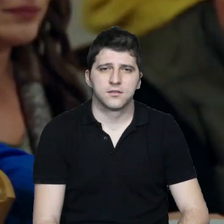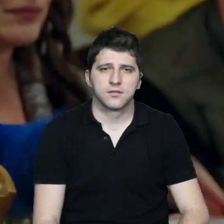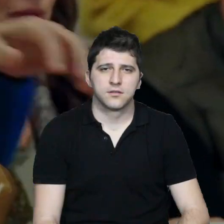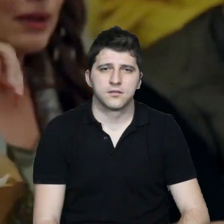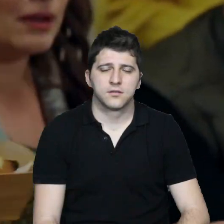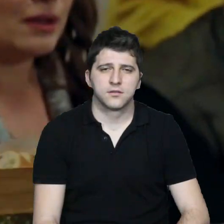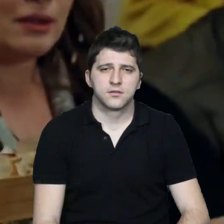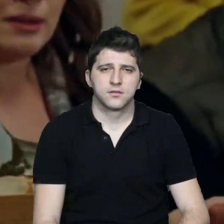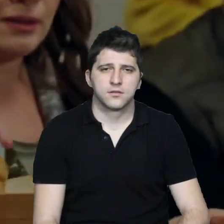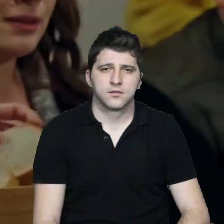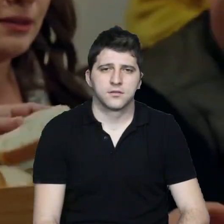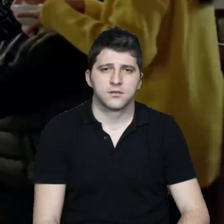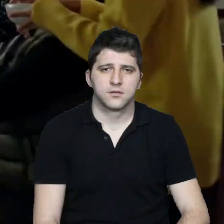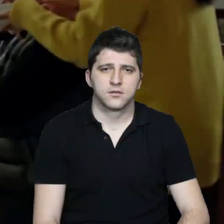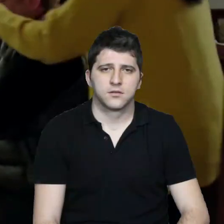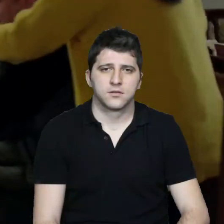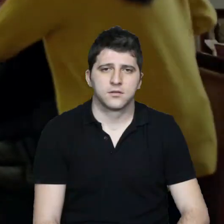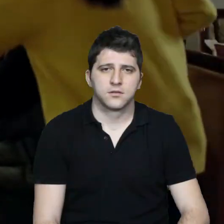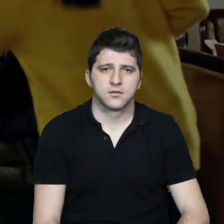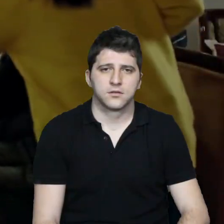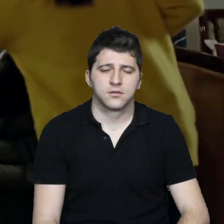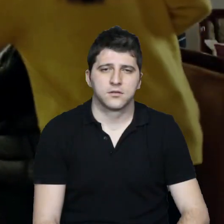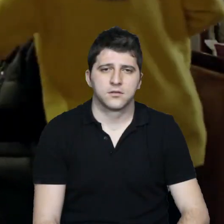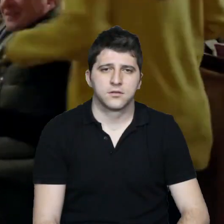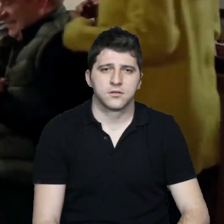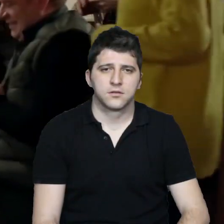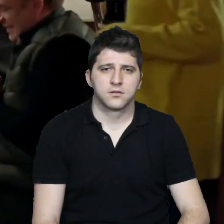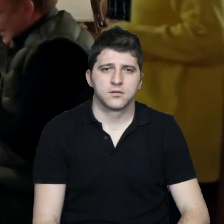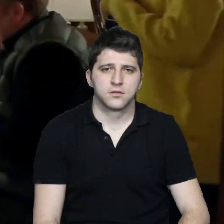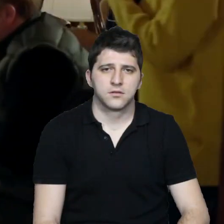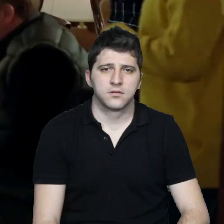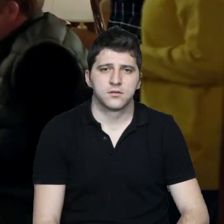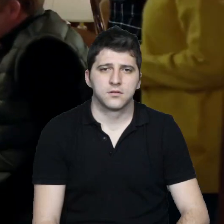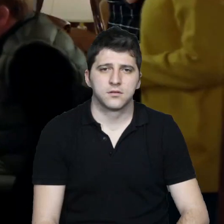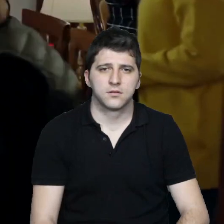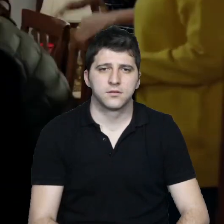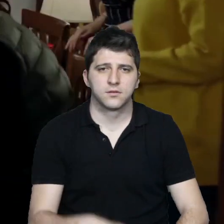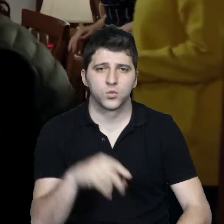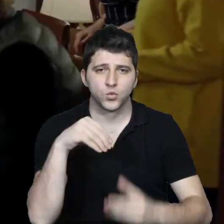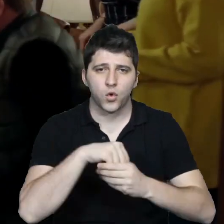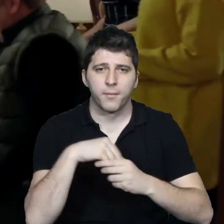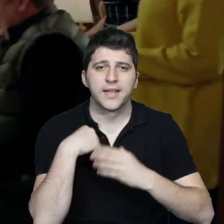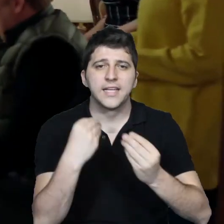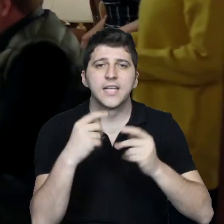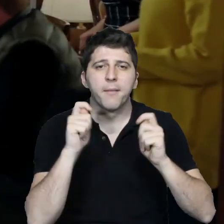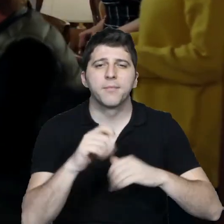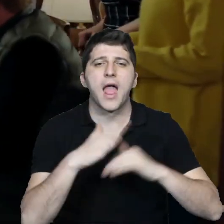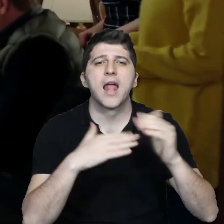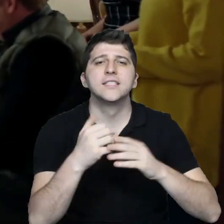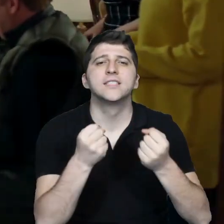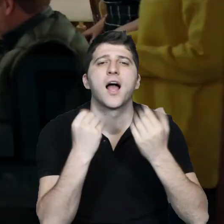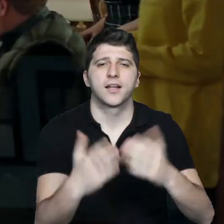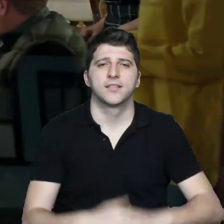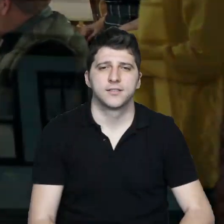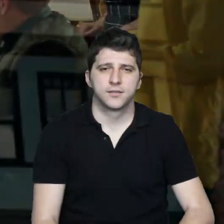Nalan İbrahim'in önüne ekmek verdi. Sonra da sepeti yanında oturan Kezban'ın önüne Kezban uzattı. Çok iyi yaptın. Elleriniz bol bol yiyin